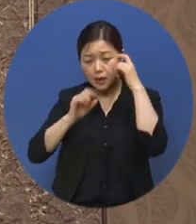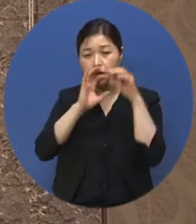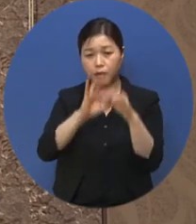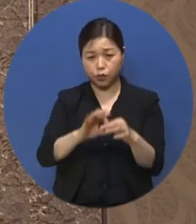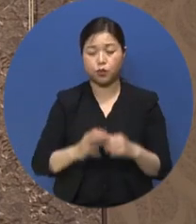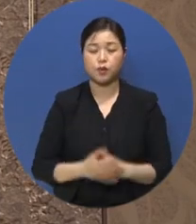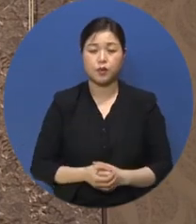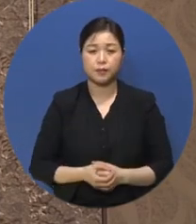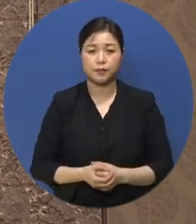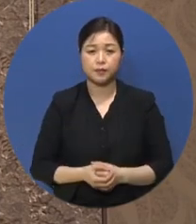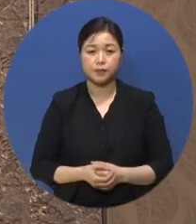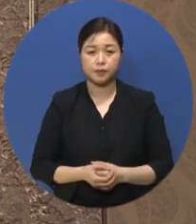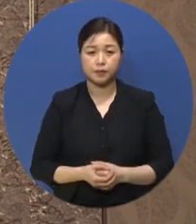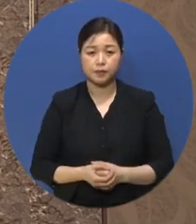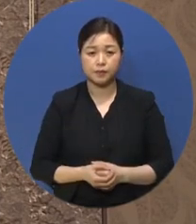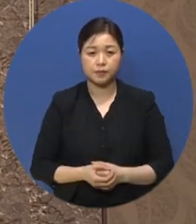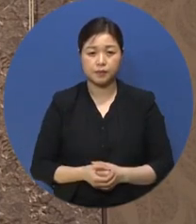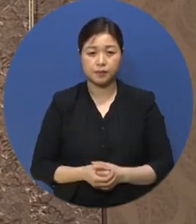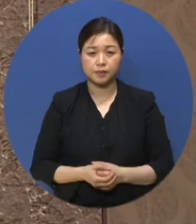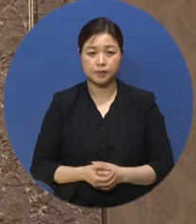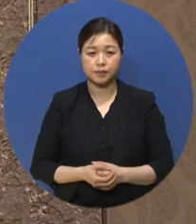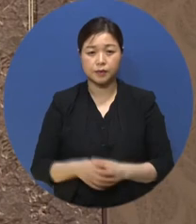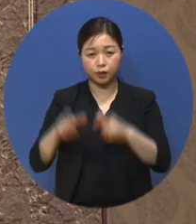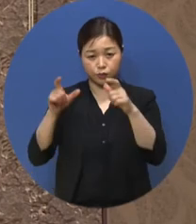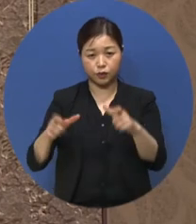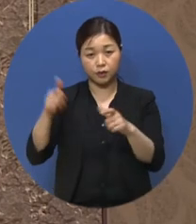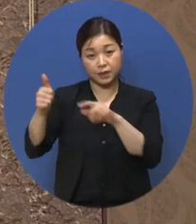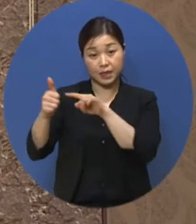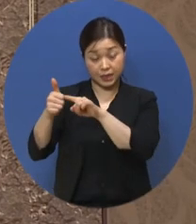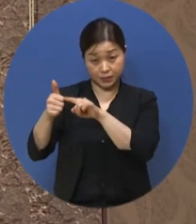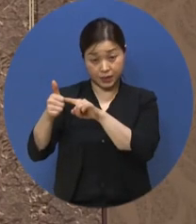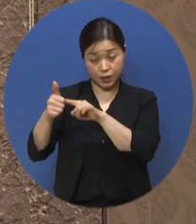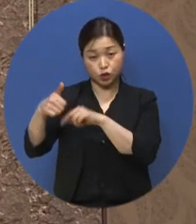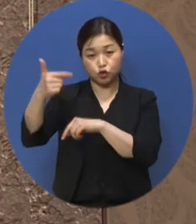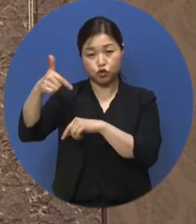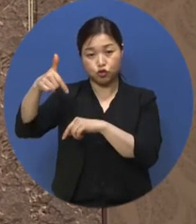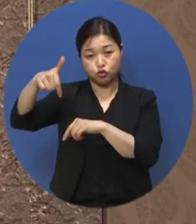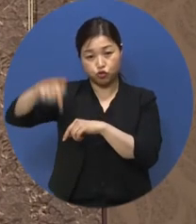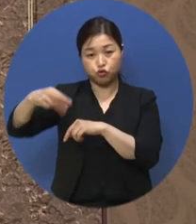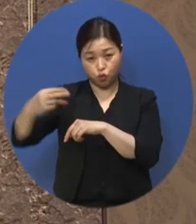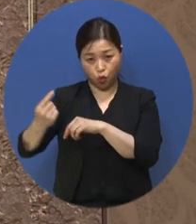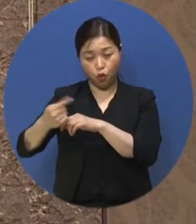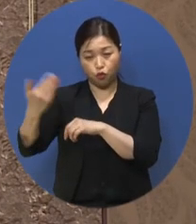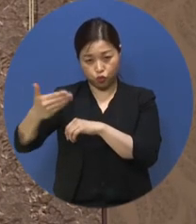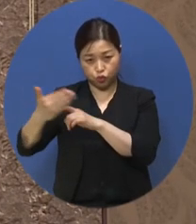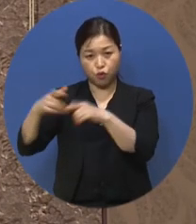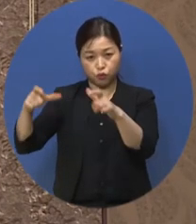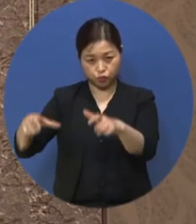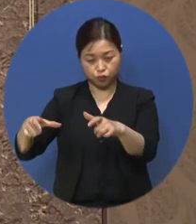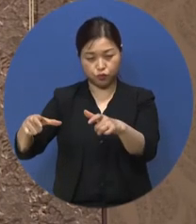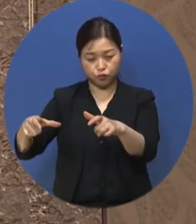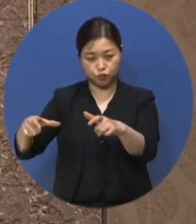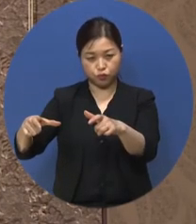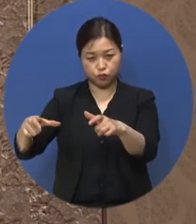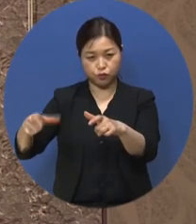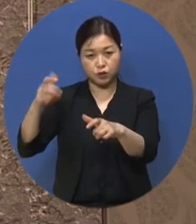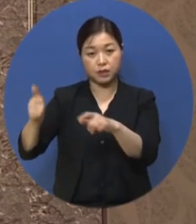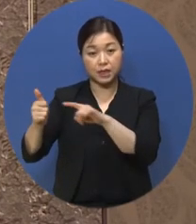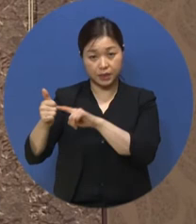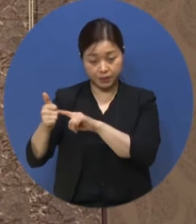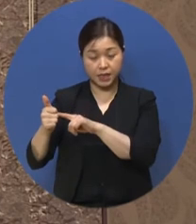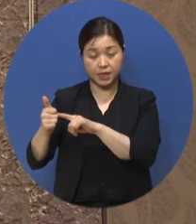하고 있었는데 이제 저희 구청장님이 계셔요. 구로구 네. 구청장이 네. 이름 대기는 좀 그렇고 근데